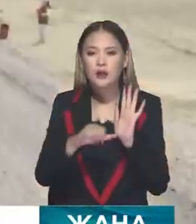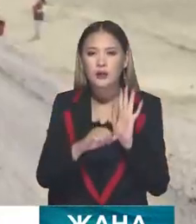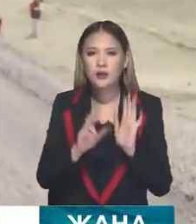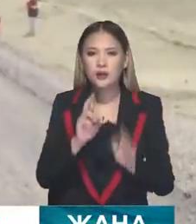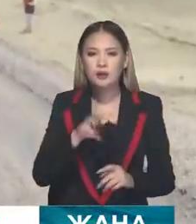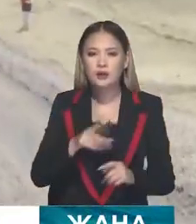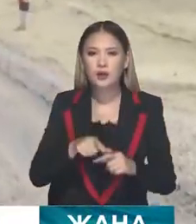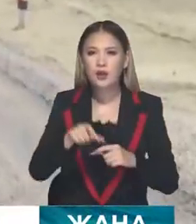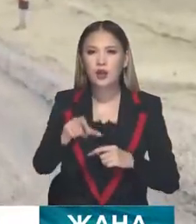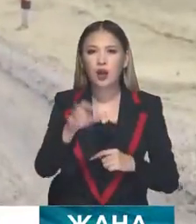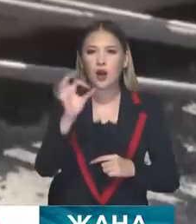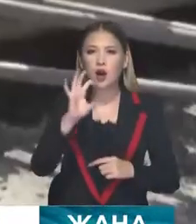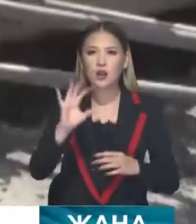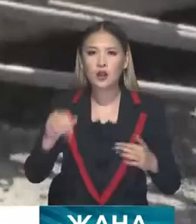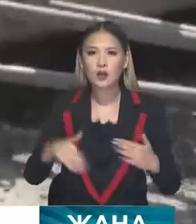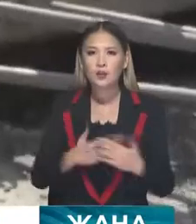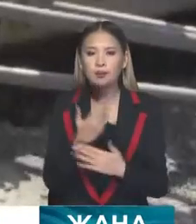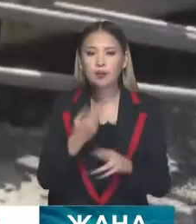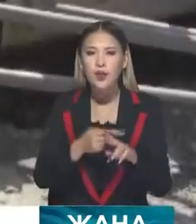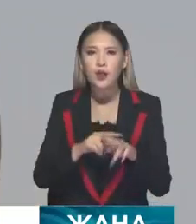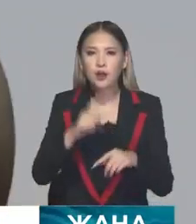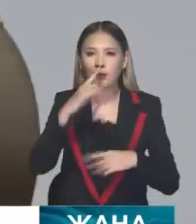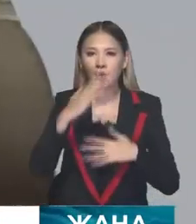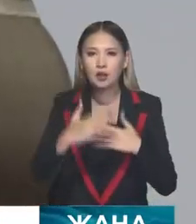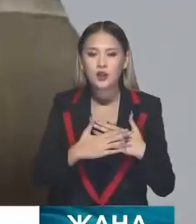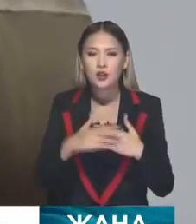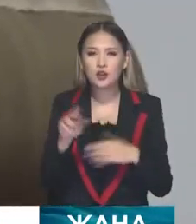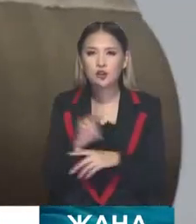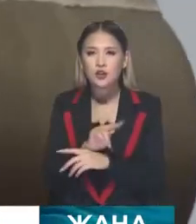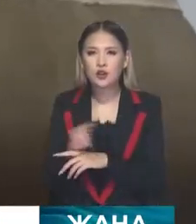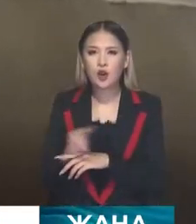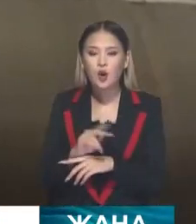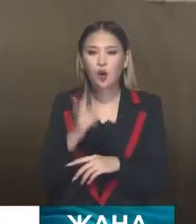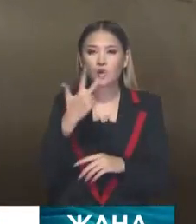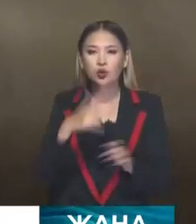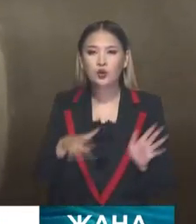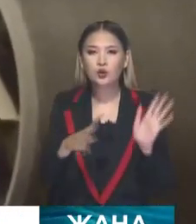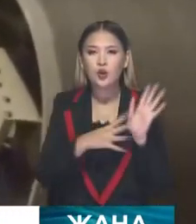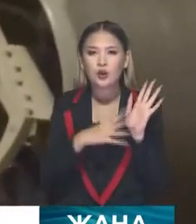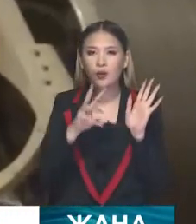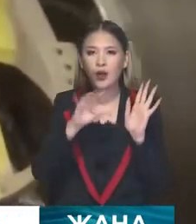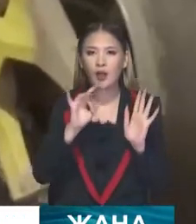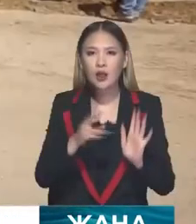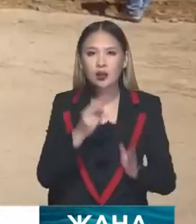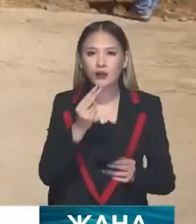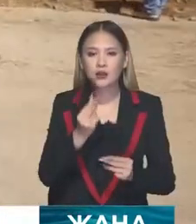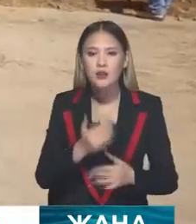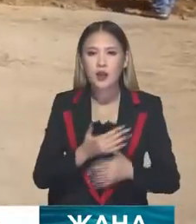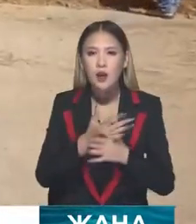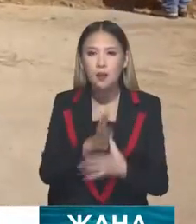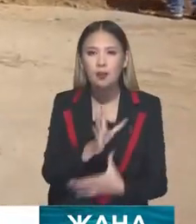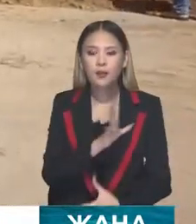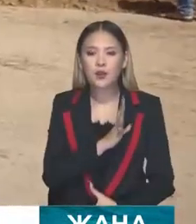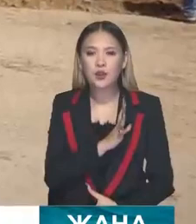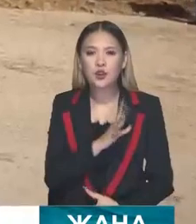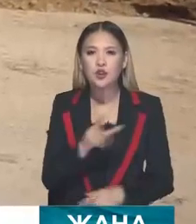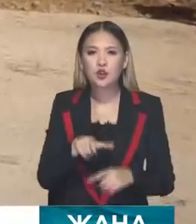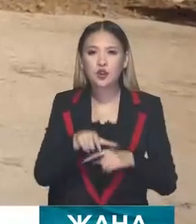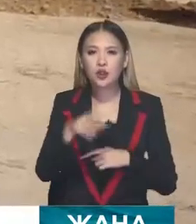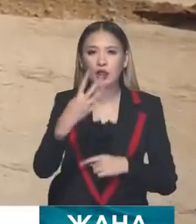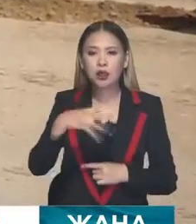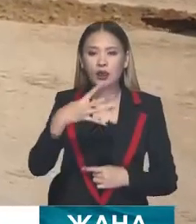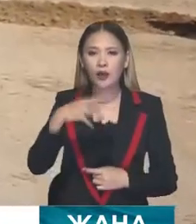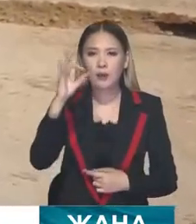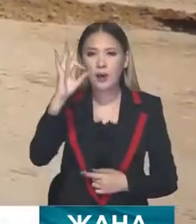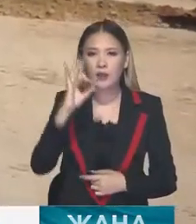қайта жаңғыртылды. Жалпы биыл жөндеу жұмыстарына бюджеттен 39 миллиард теңге бөлінді. Өңірдегі жолдың 40%